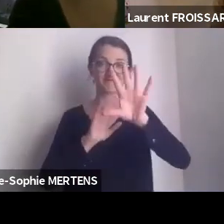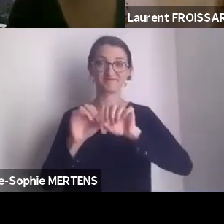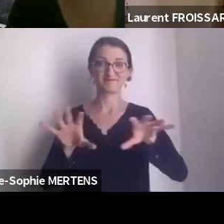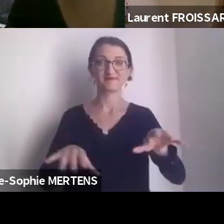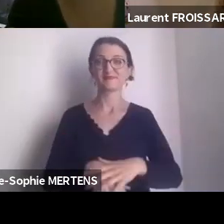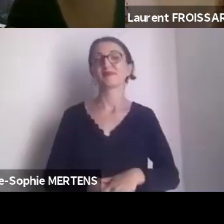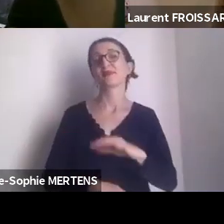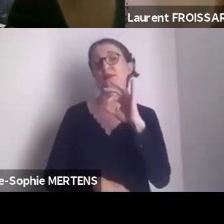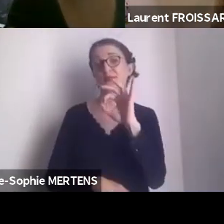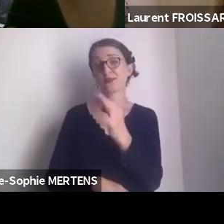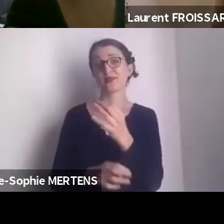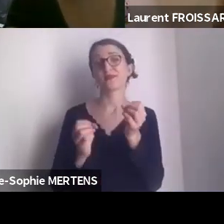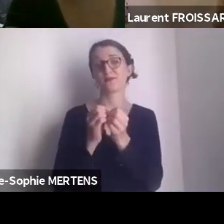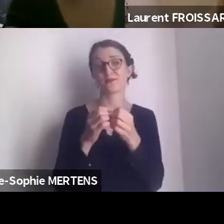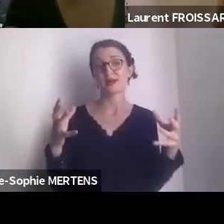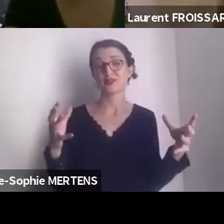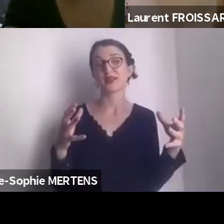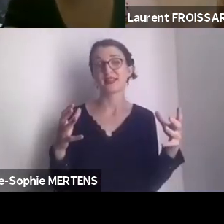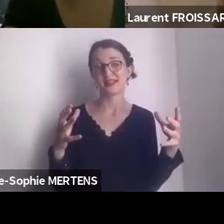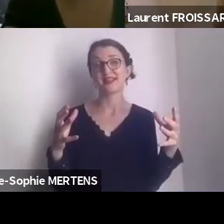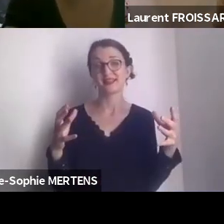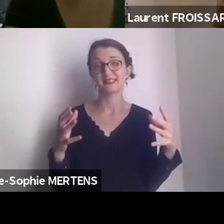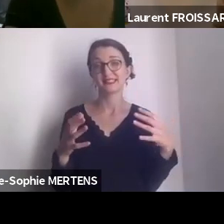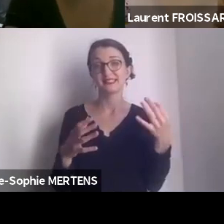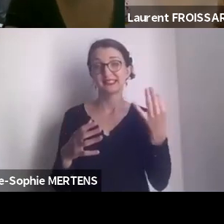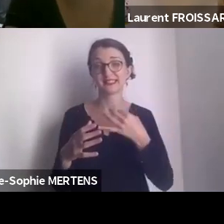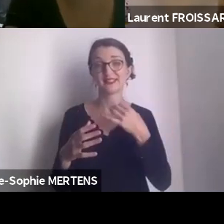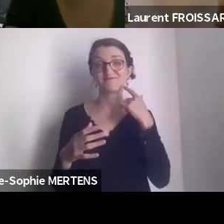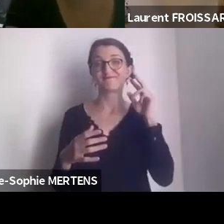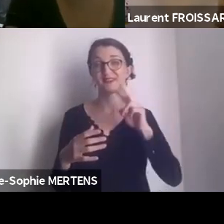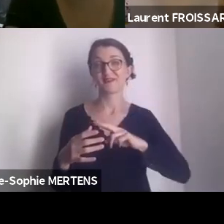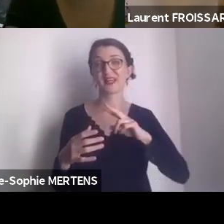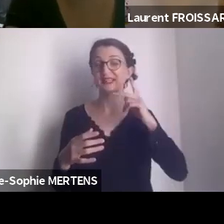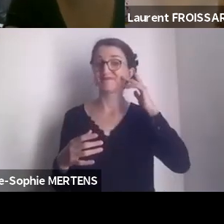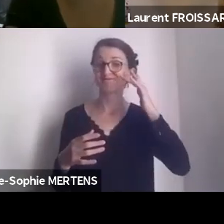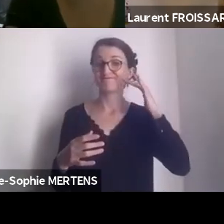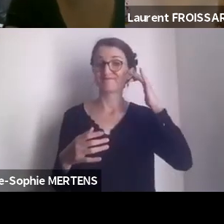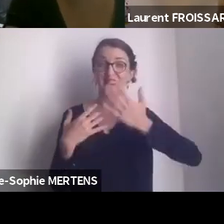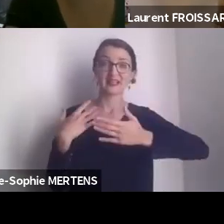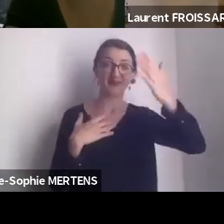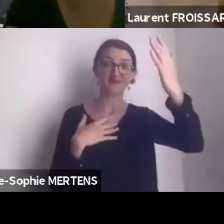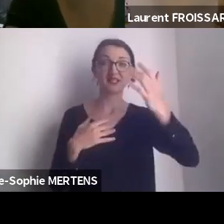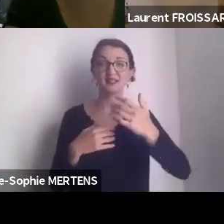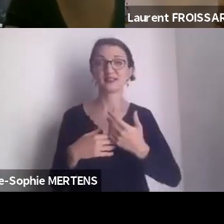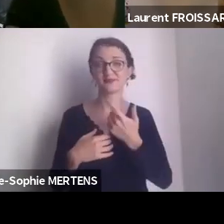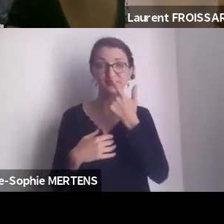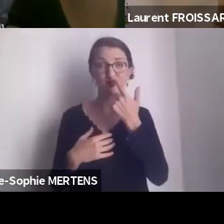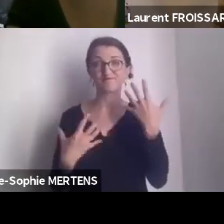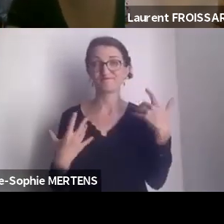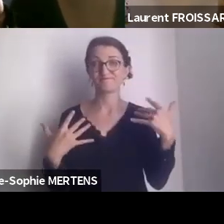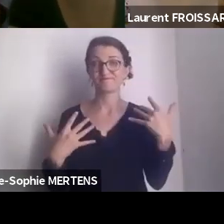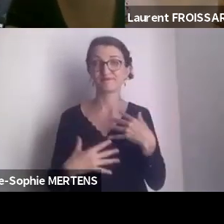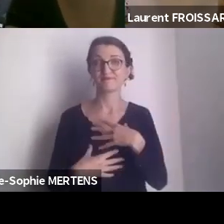une majorité à nous exprimer votre appréhension, l'incertitude dans l'avenir. Et une autre part, c'est assez intéressant parce qu'en fait, on a